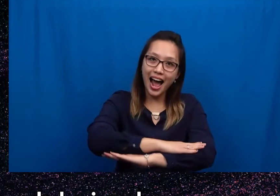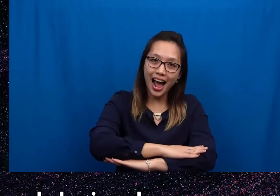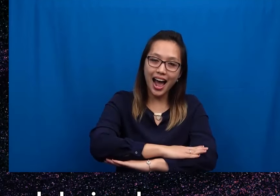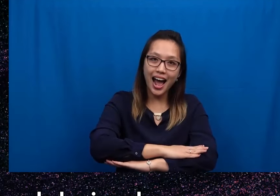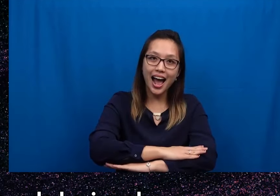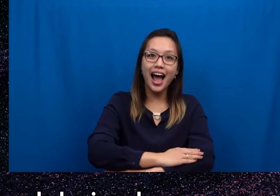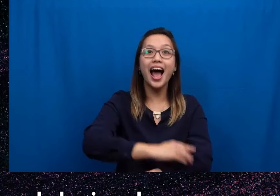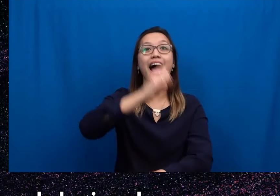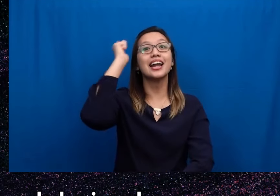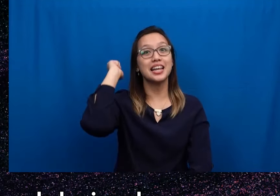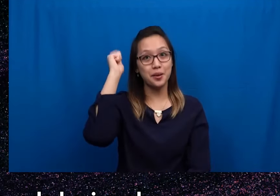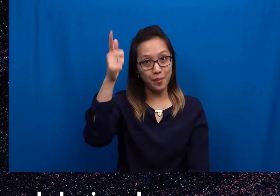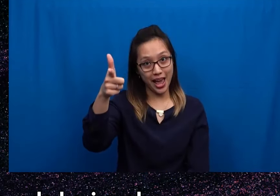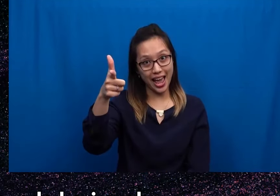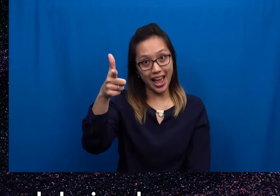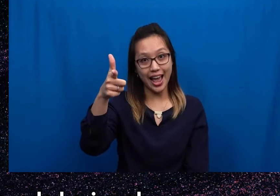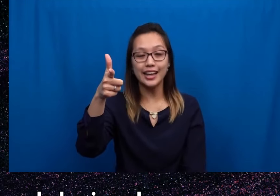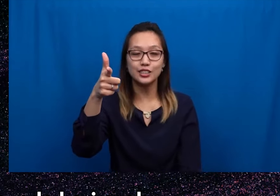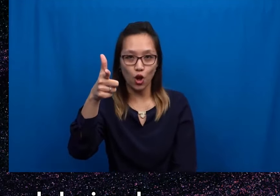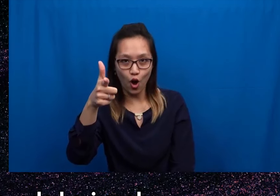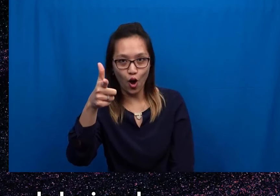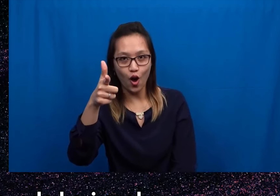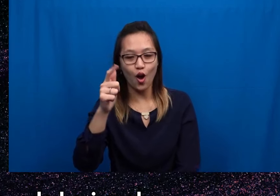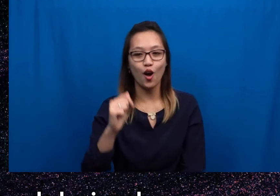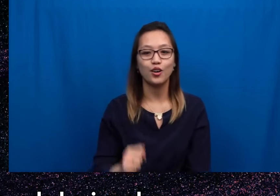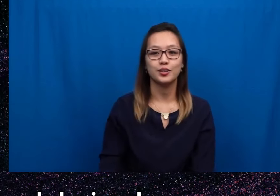ada hari